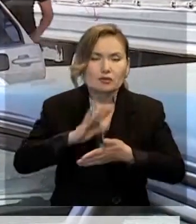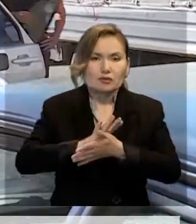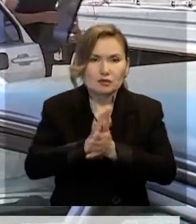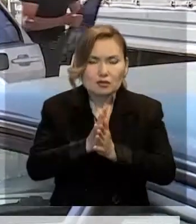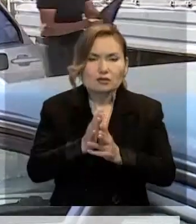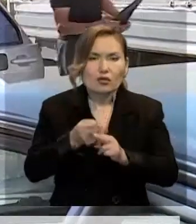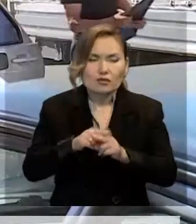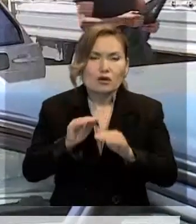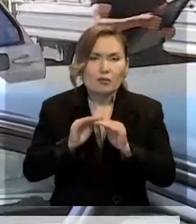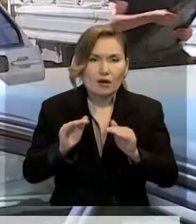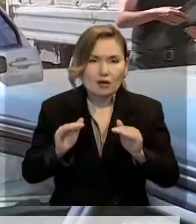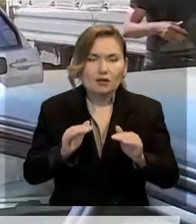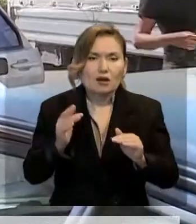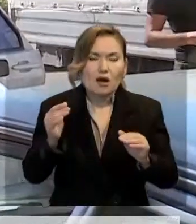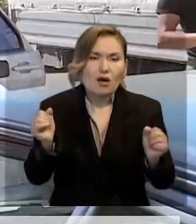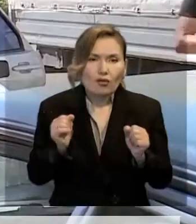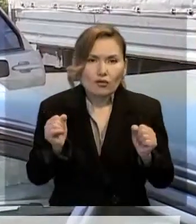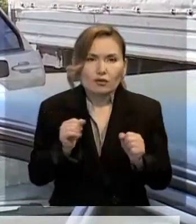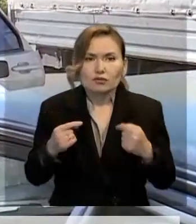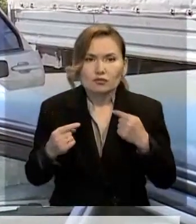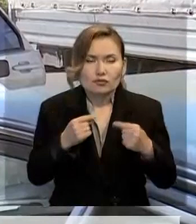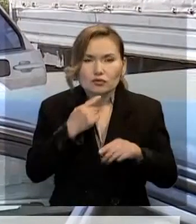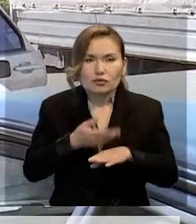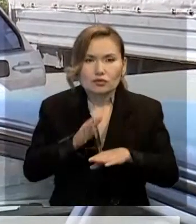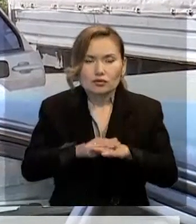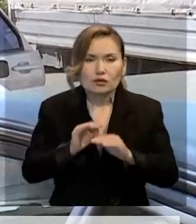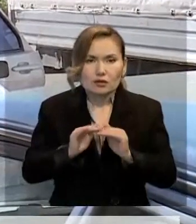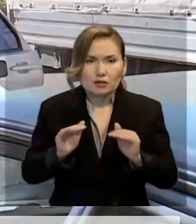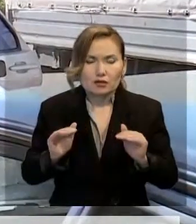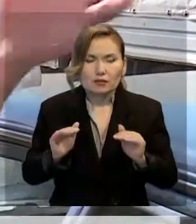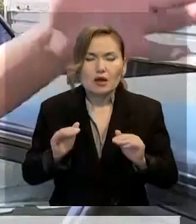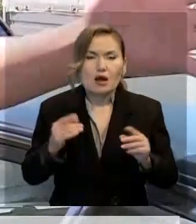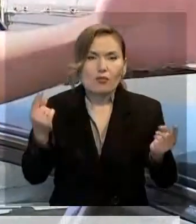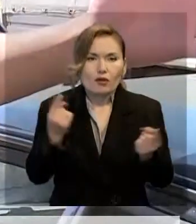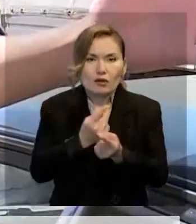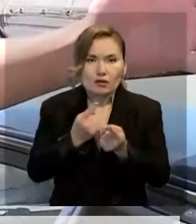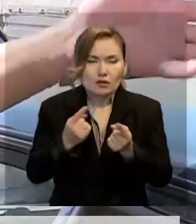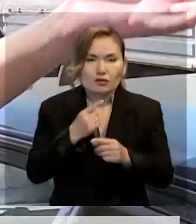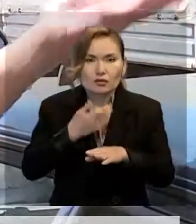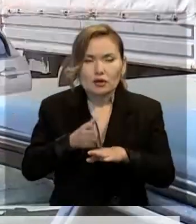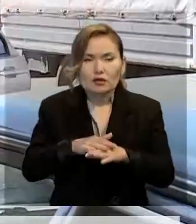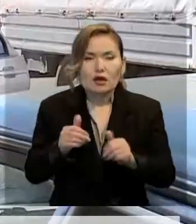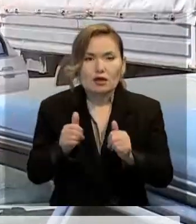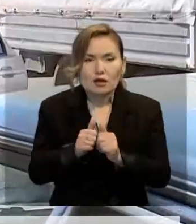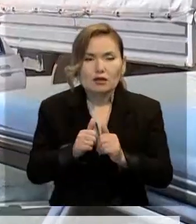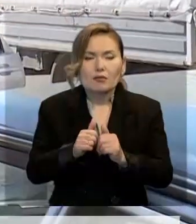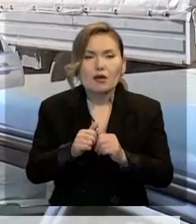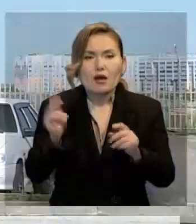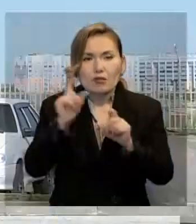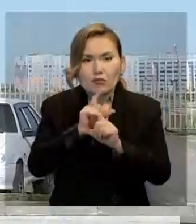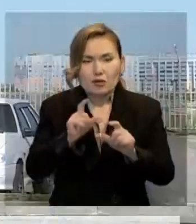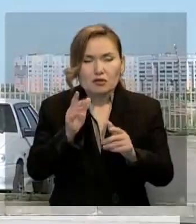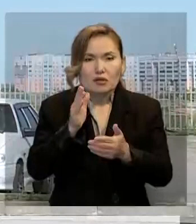жақта оқиды. Ошын, қатынау, е, қатынау, қиын ошын, жалпы. Ал мектеп тұр дәл қасымызда, бірақ білмеймін